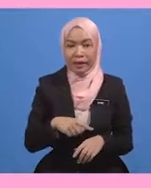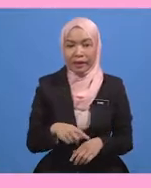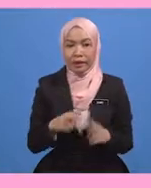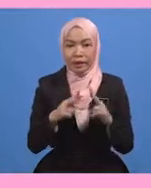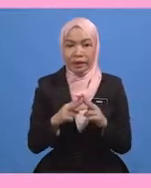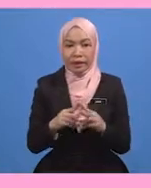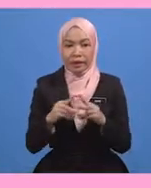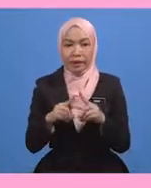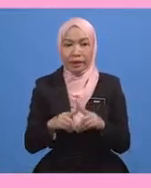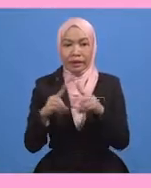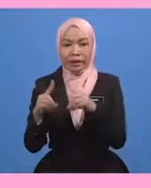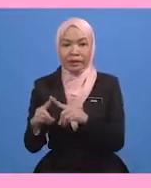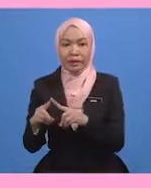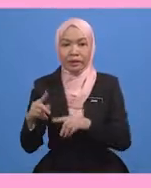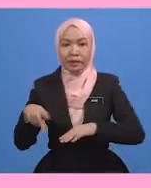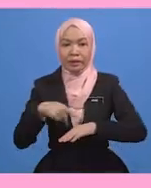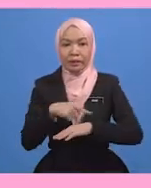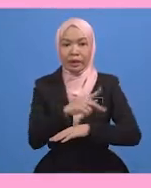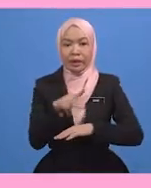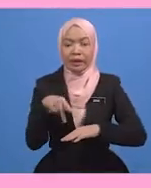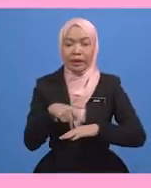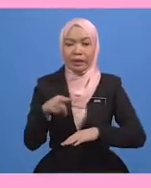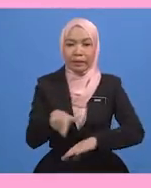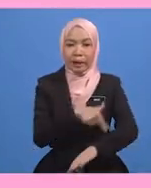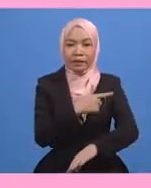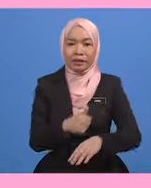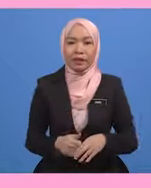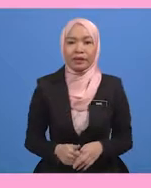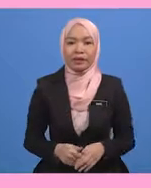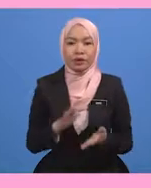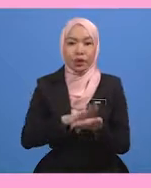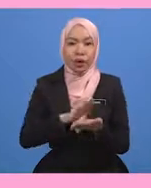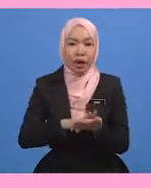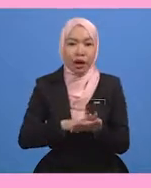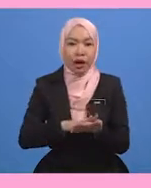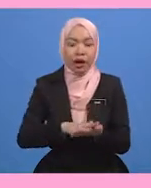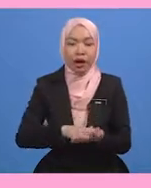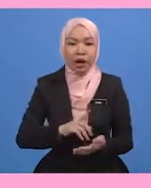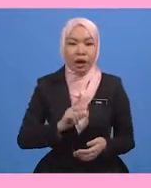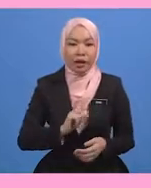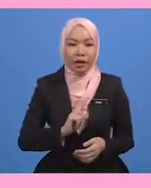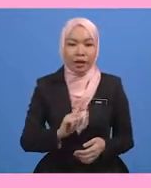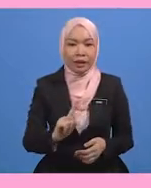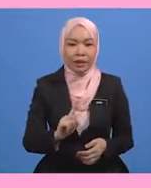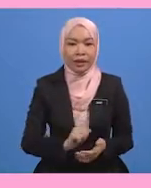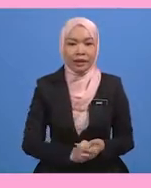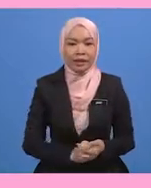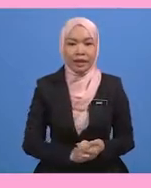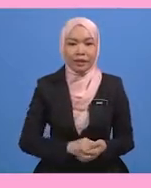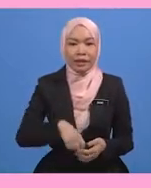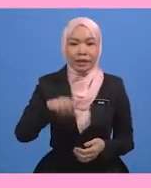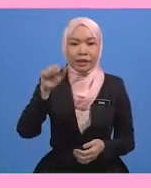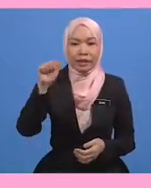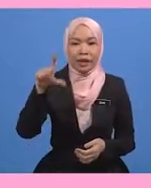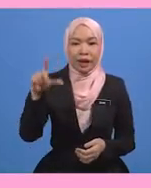beliau mendapat pendidikan agama di sekolah agama At-Tawalib yang diasaskan oleh ayahnya